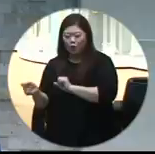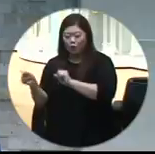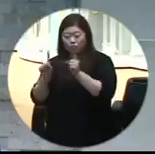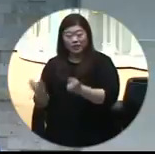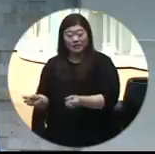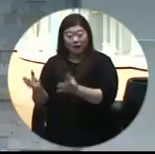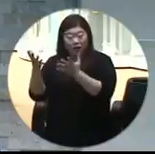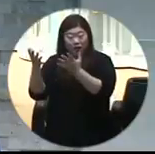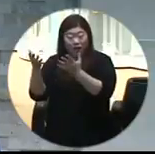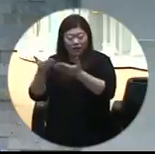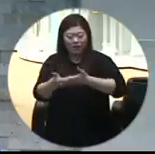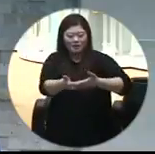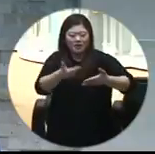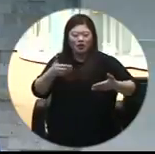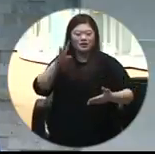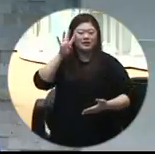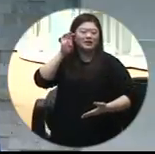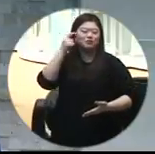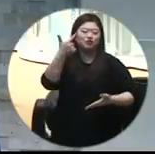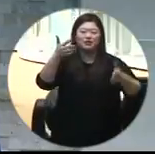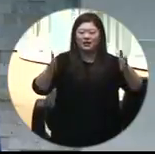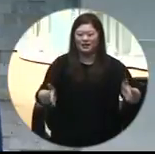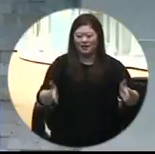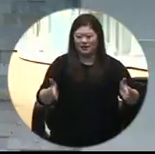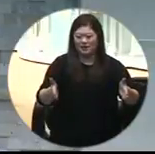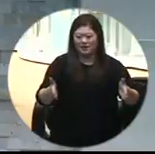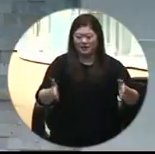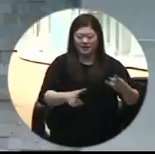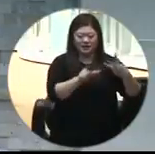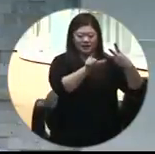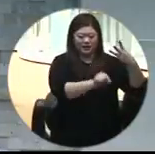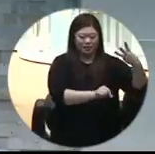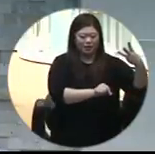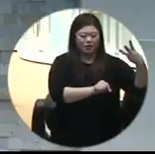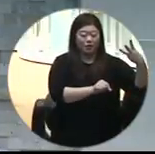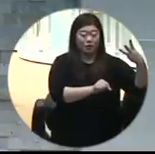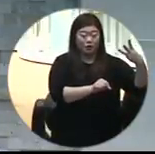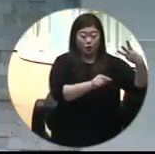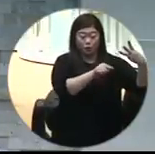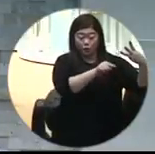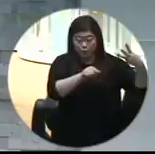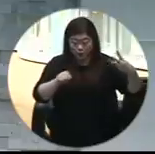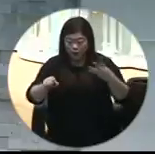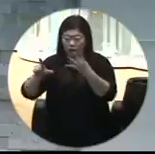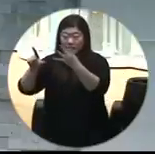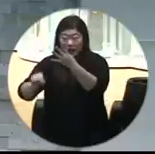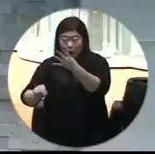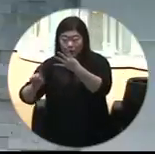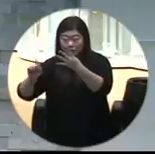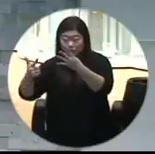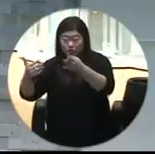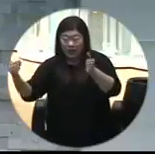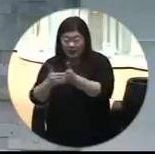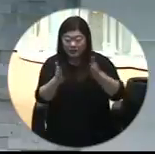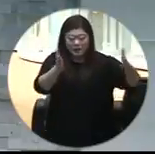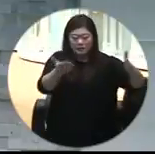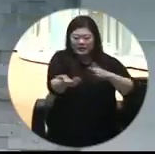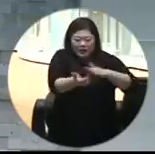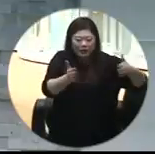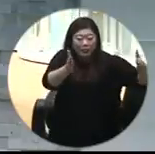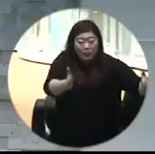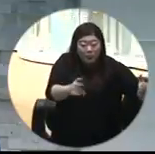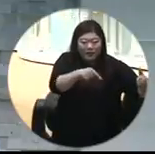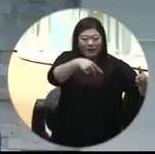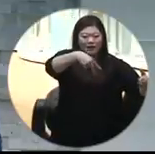절기인데 올해 3월 1일부터 4월 15일까지 사순절 기간입니다. 흔히들 예수